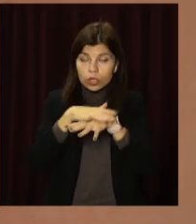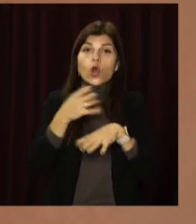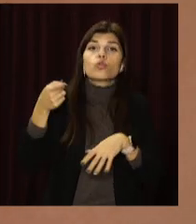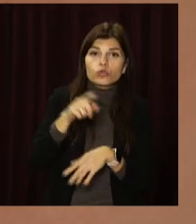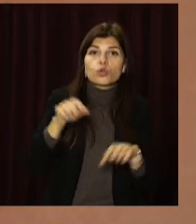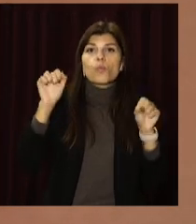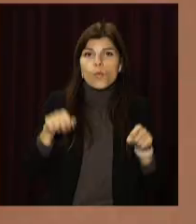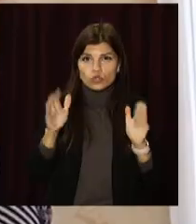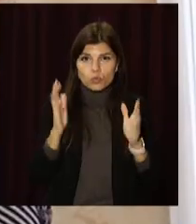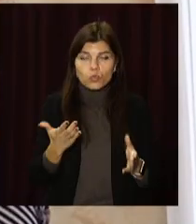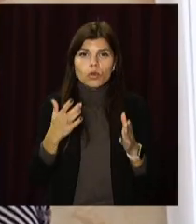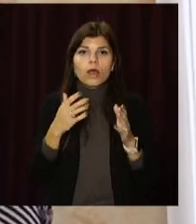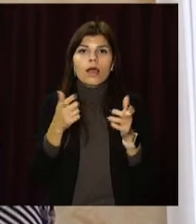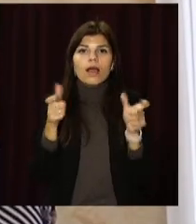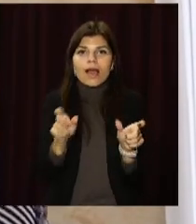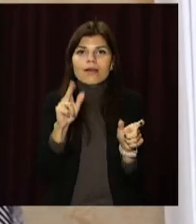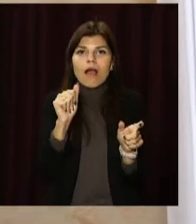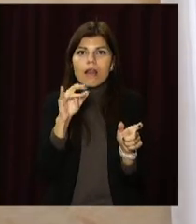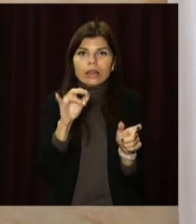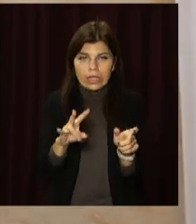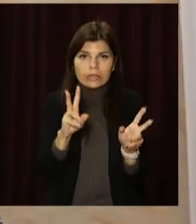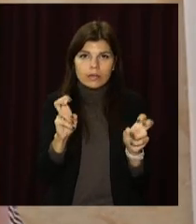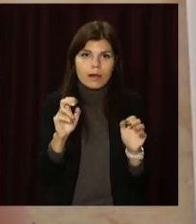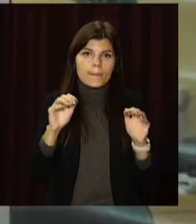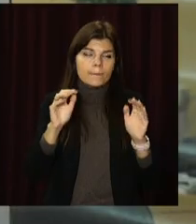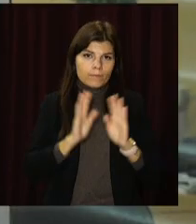тоді можна буде знімати карантинні обмеження.